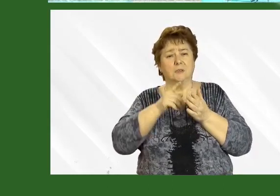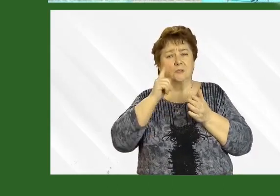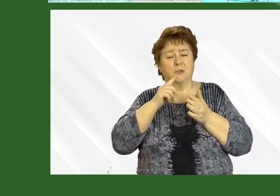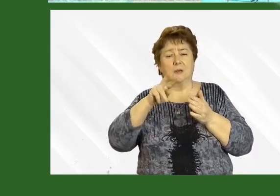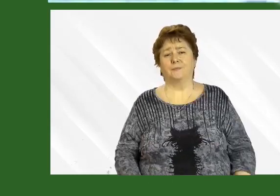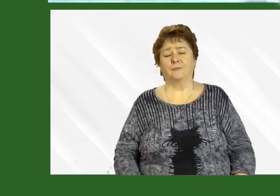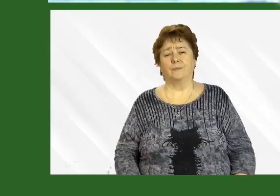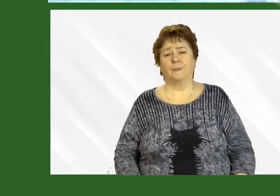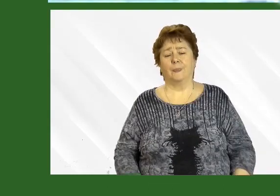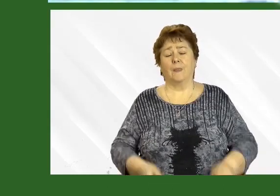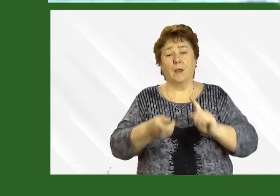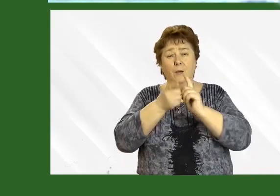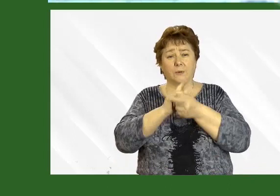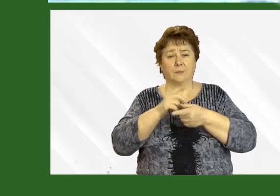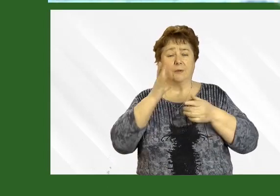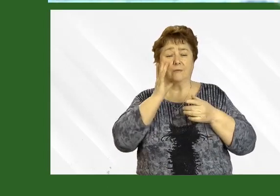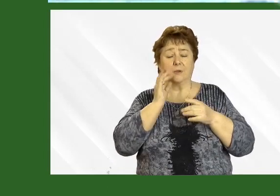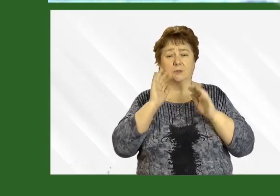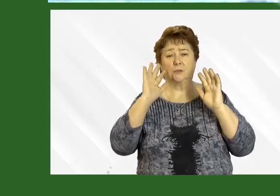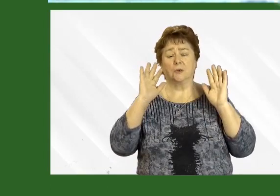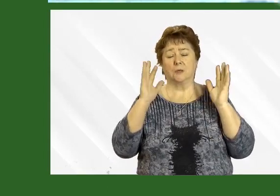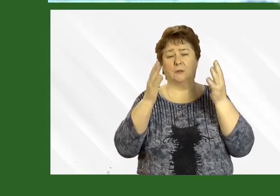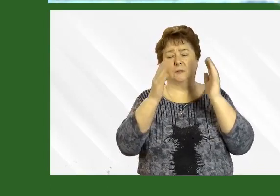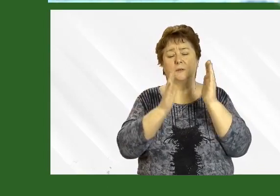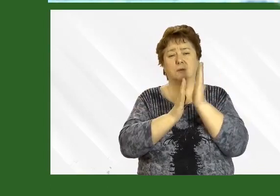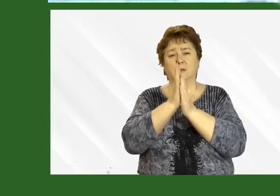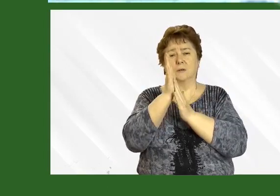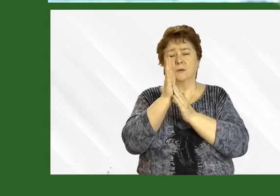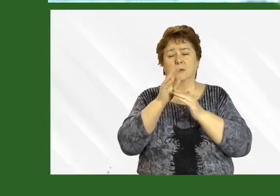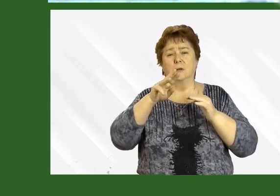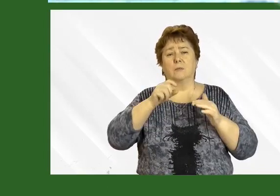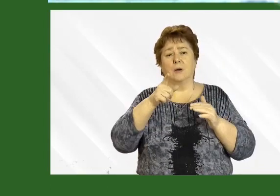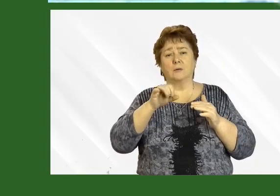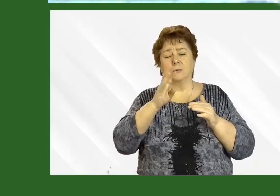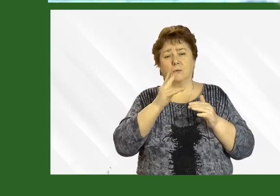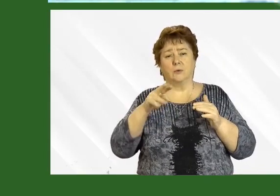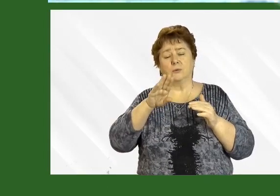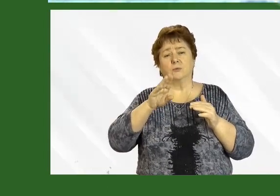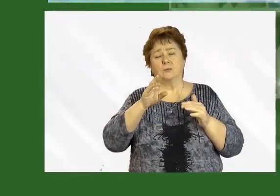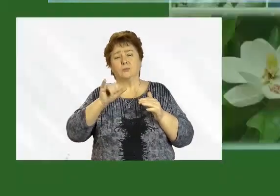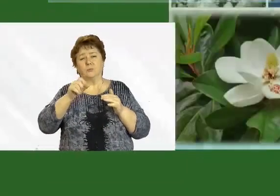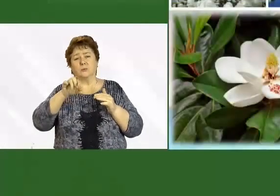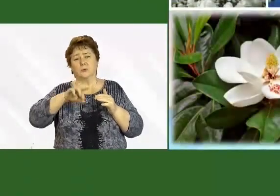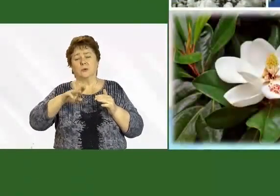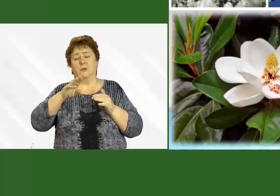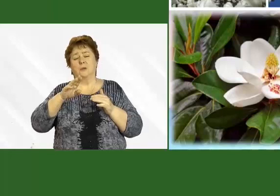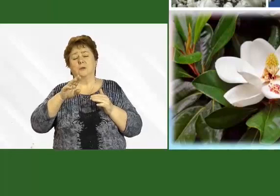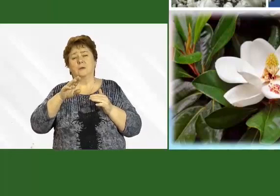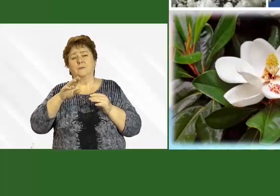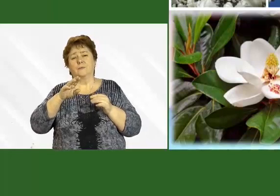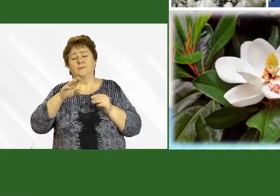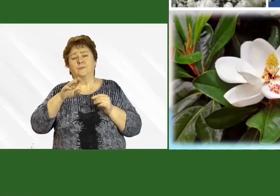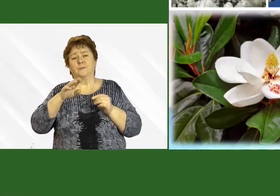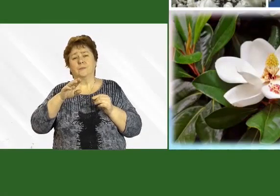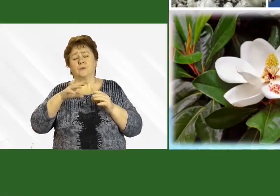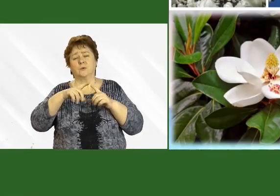лесов перемена влажных лесах произрастают макнолли туя торренте солист на и